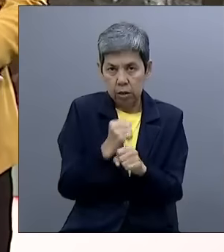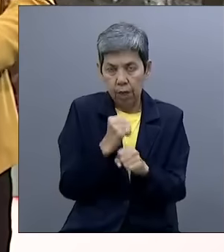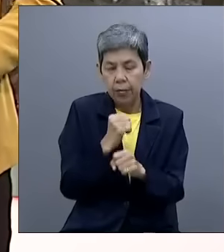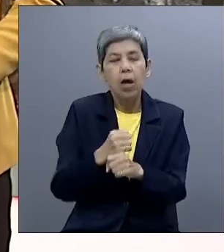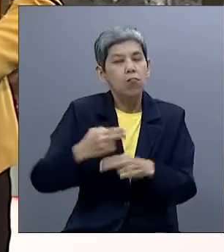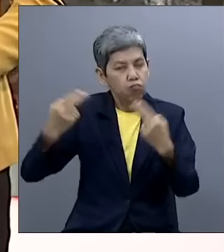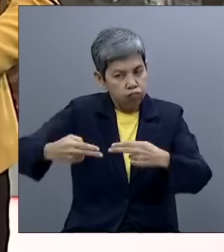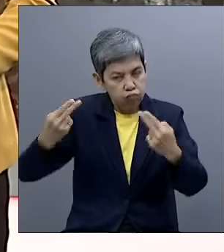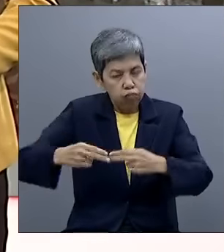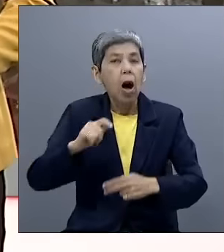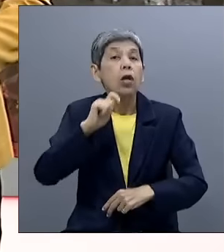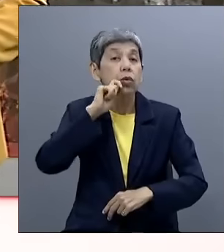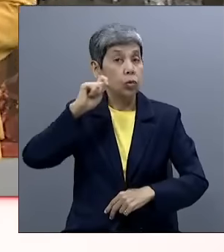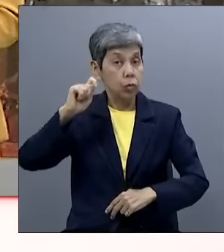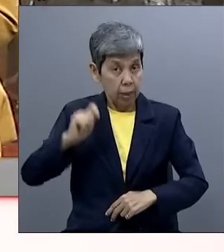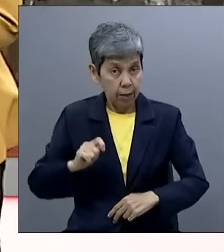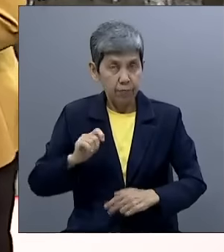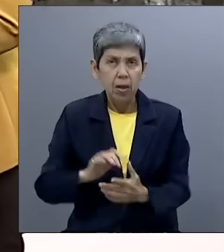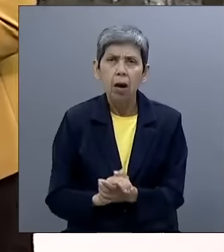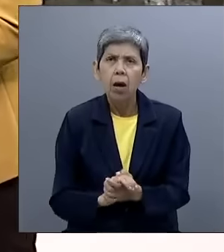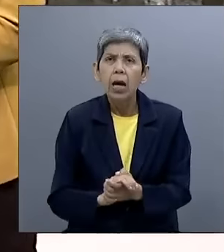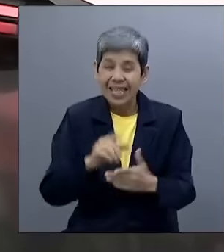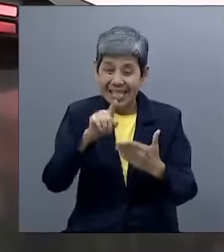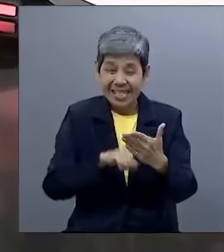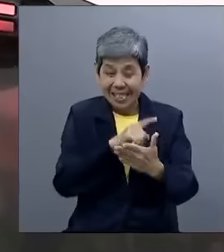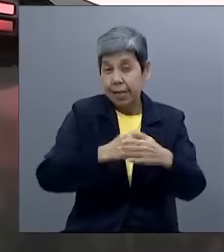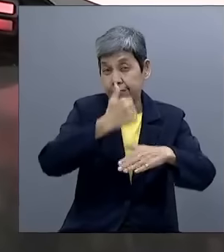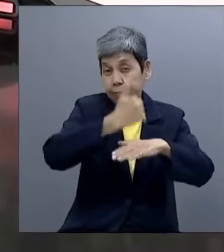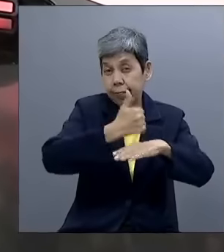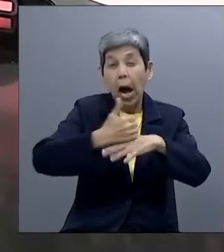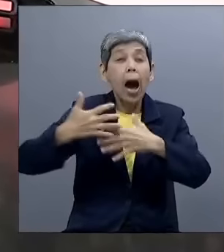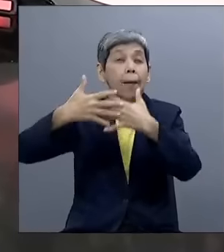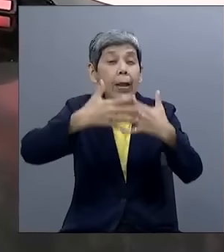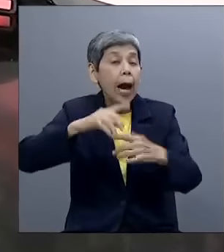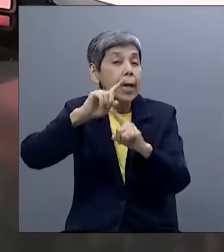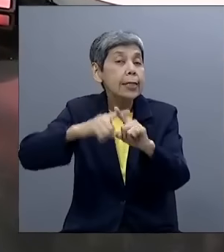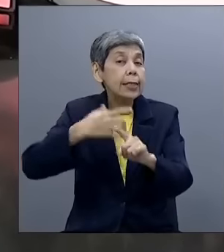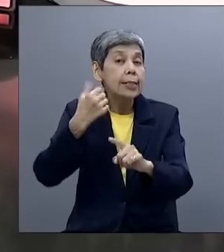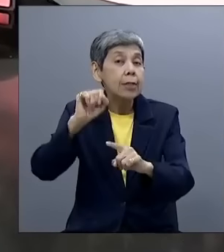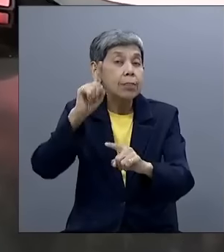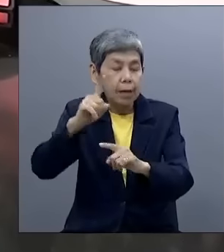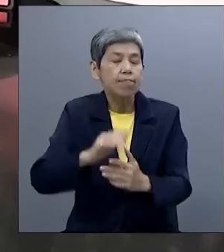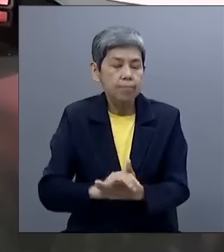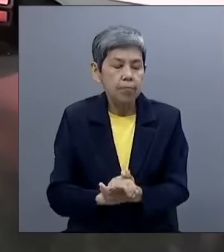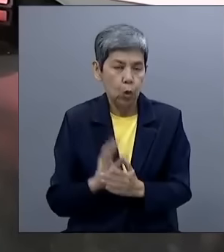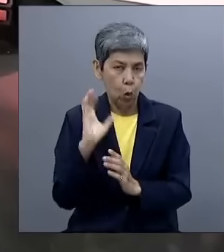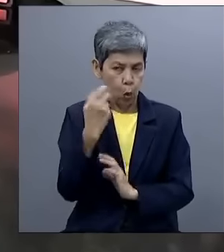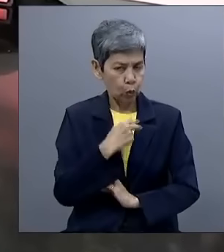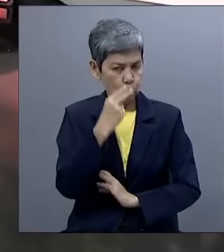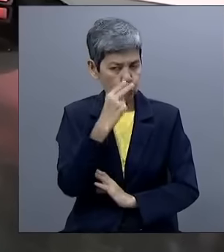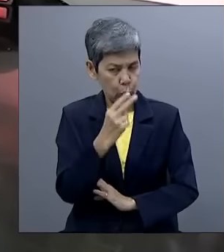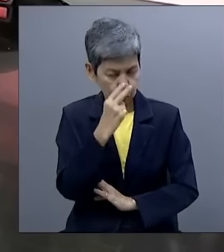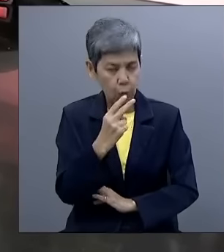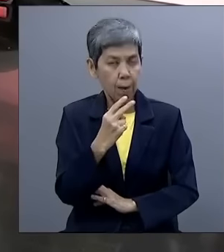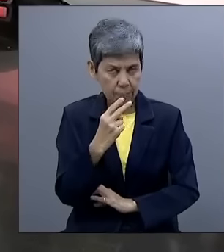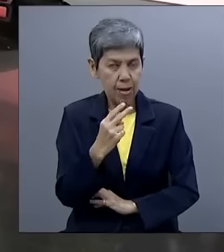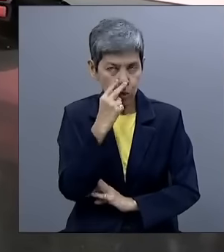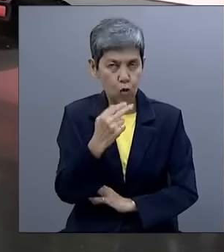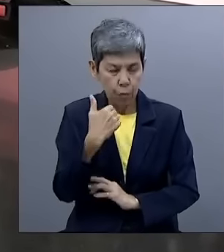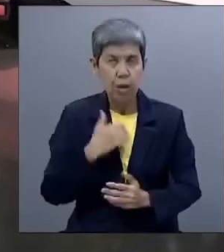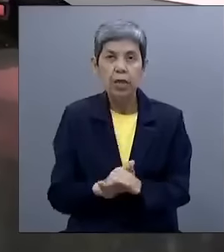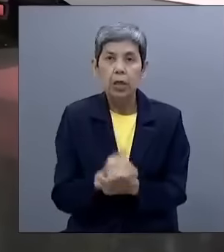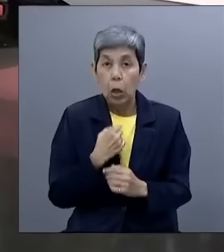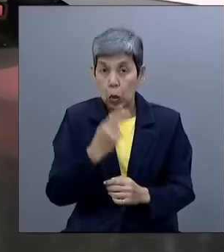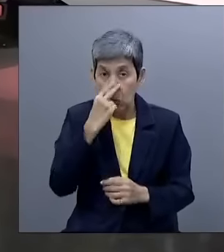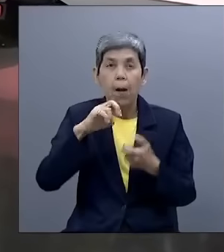ยูเครนคุณเจชะตาคุณพรวดีคะการเลือกตั้งผู้นำสหรัฐอเมริกาในเดือนพฤศจิกายนนี้ทั่วโลกจับตามองอย่างใกล้ชิดจริงๆค่ะเพราะว่า